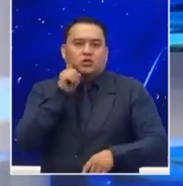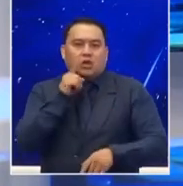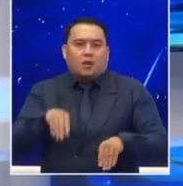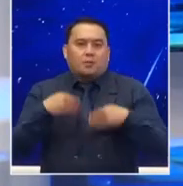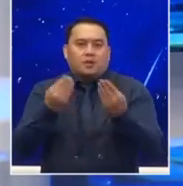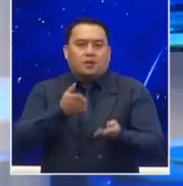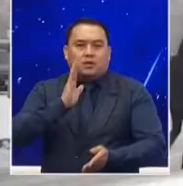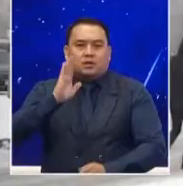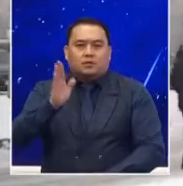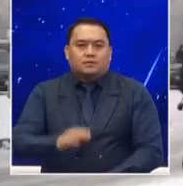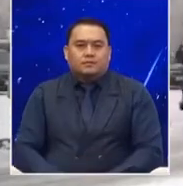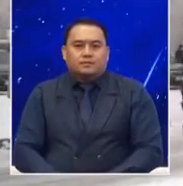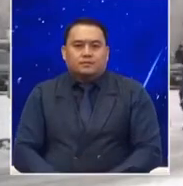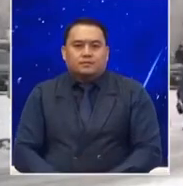беріледі.